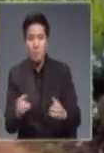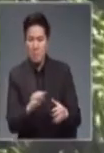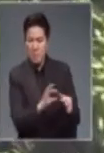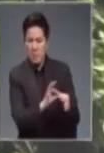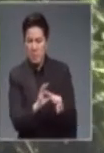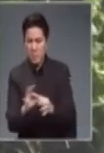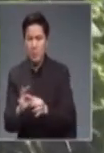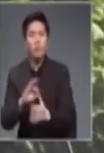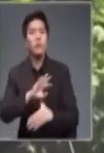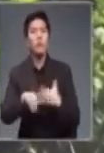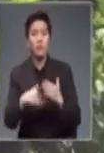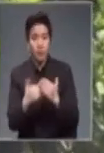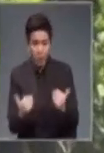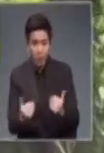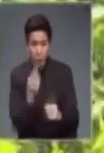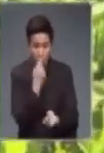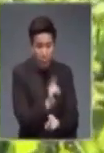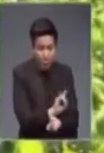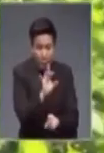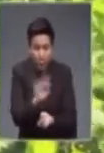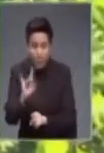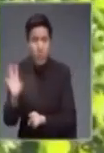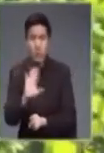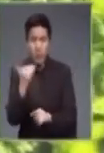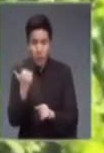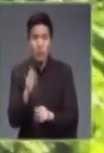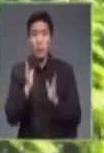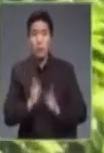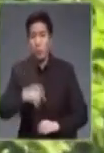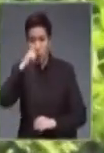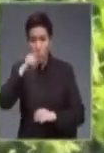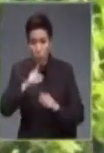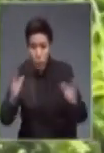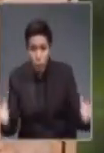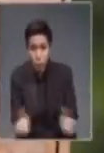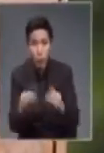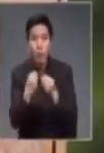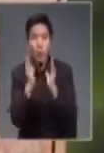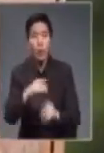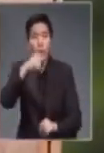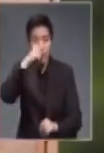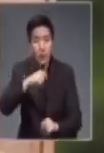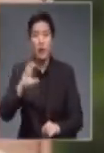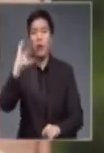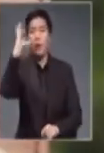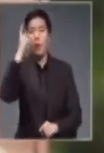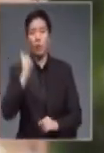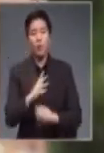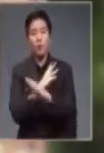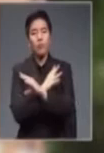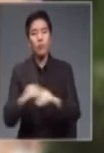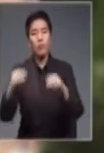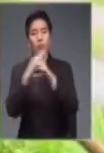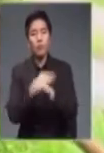ความคิดหนึ่งก็คือการส่งเสริมการจัดตั้งสถาบันการศึกษาโดยให้มีการลงทุนจากต่างประเทศอีกด้วยนะครับเช่นจากประเทศที่เจริญแล้ว